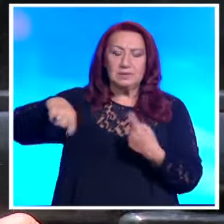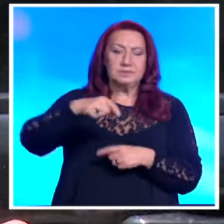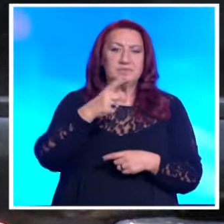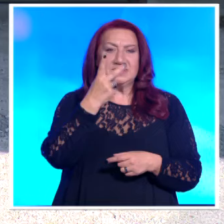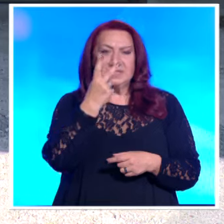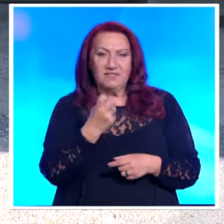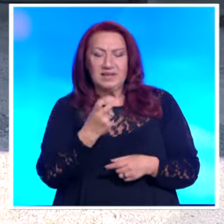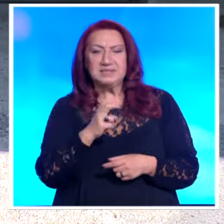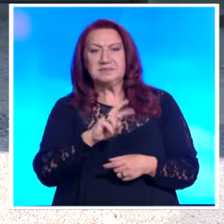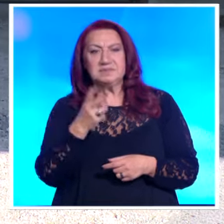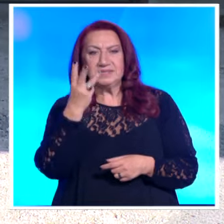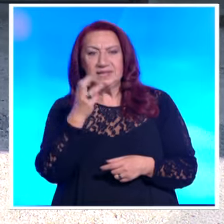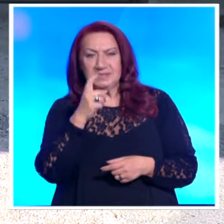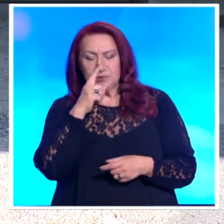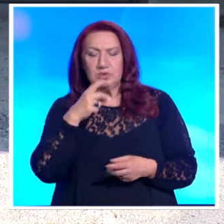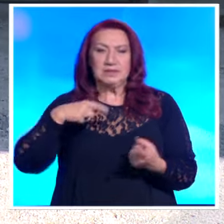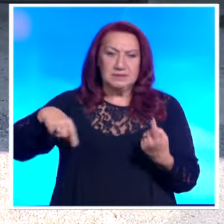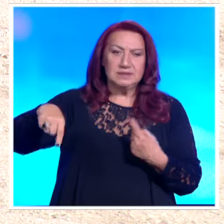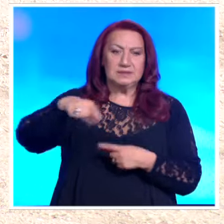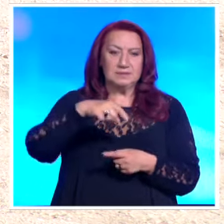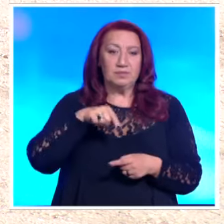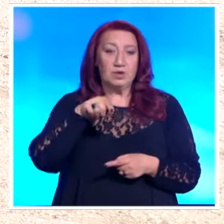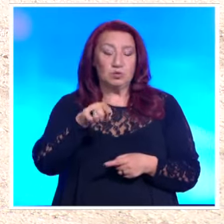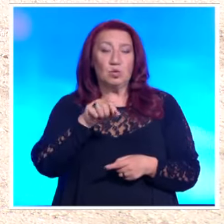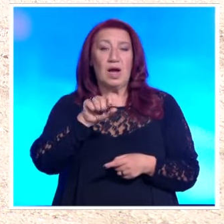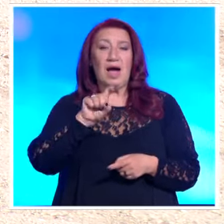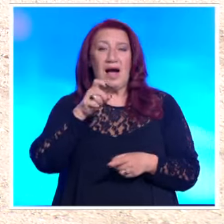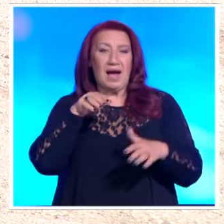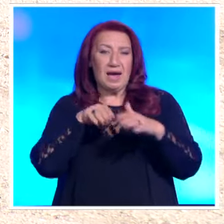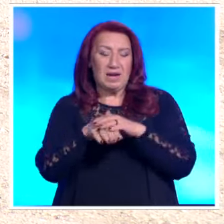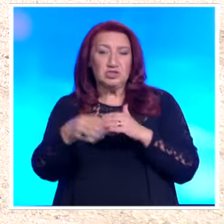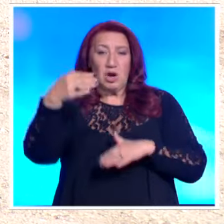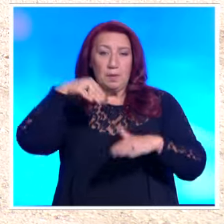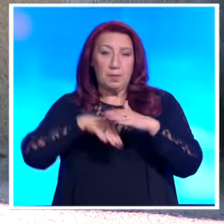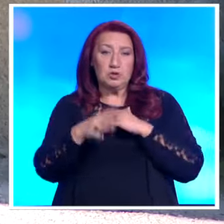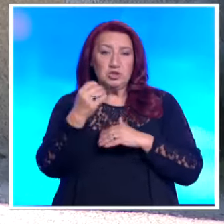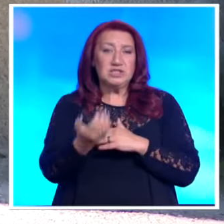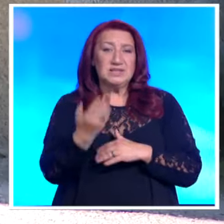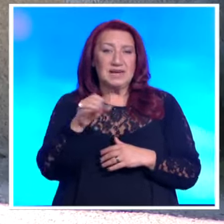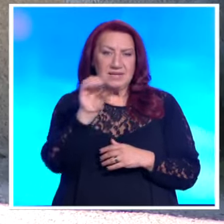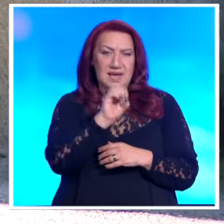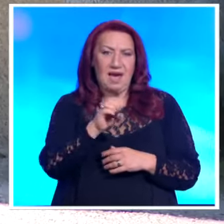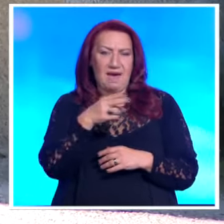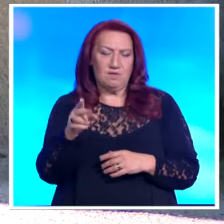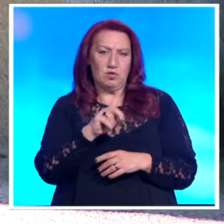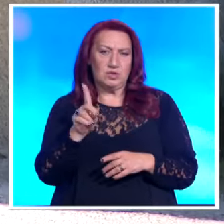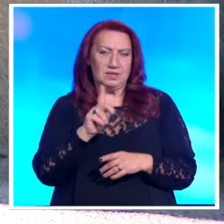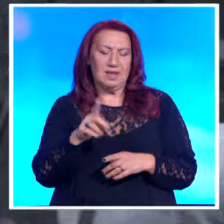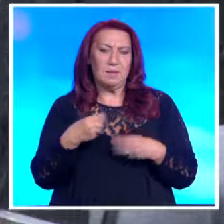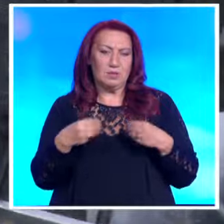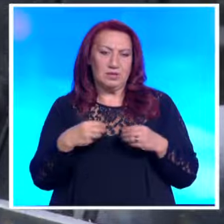20-30 минути поне. Под 40 евро тук гараж няма. И не се продават. Ако случайно някой реши да продава, купувачите са много